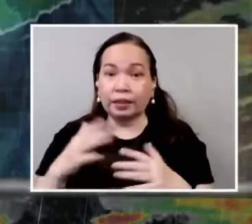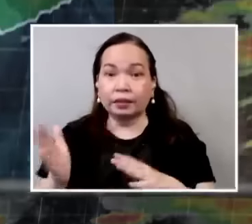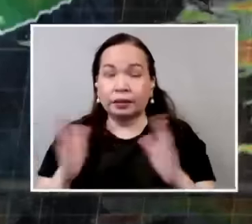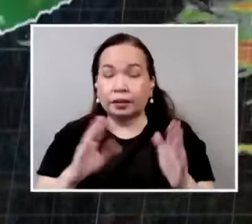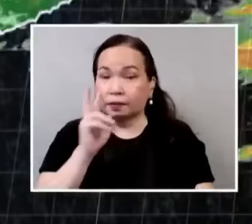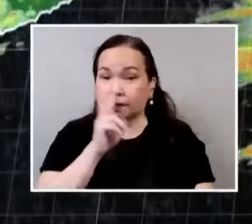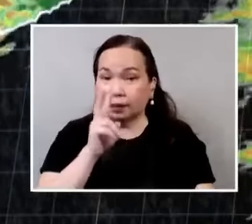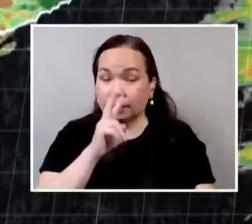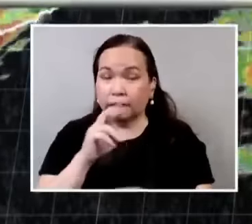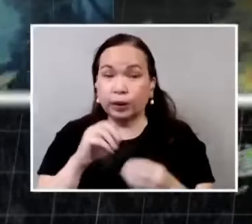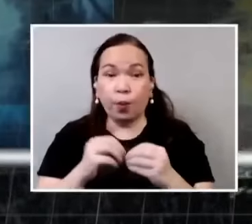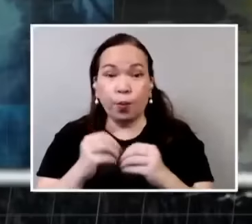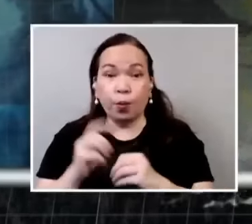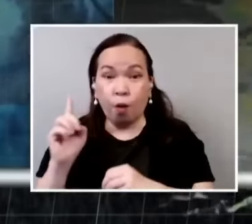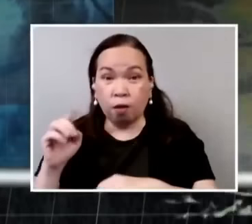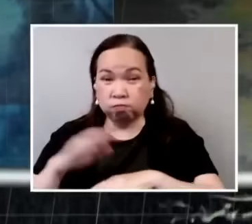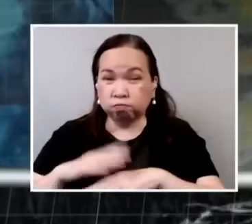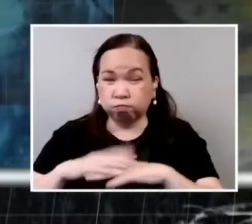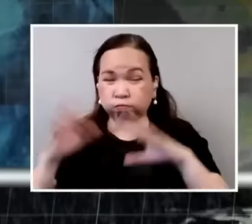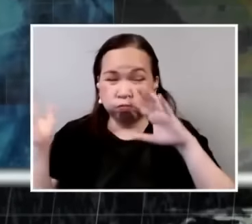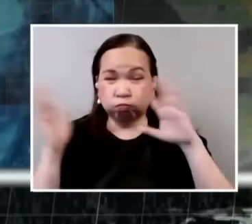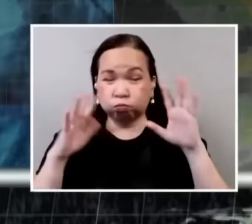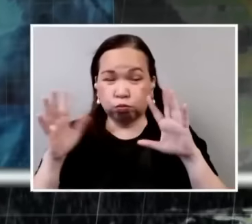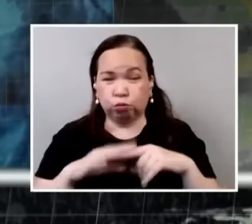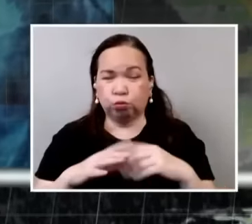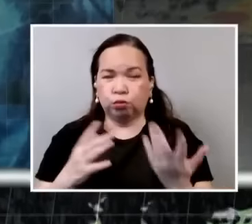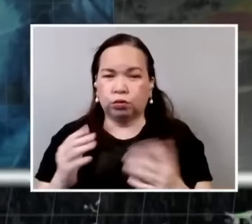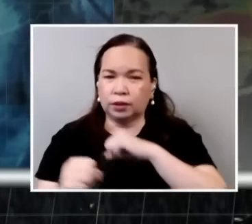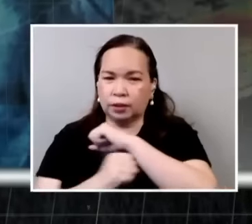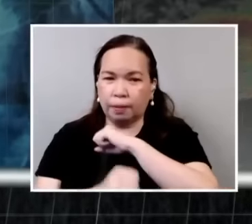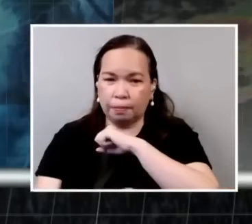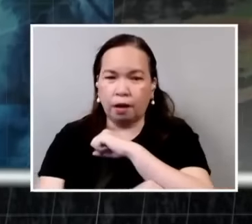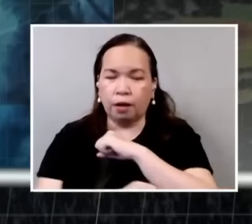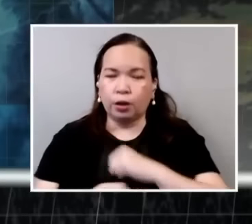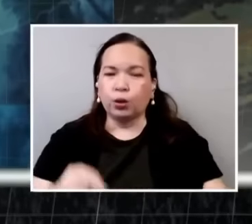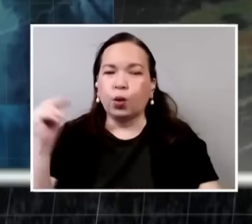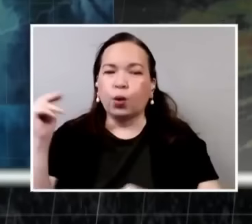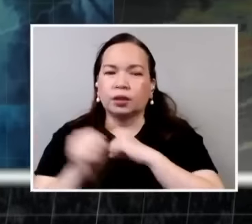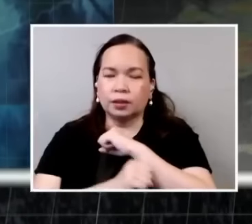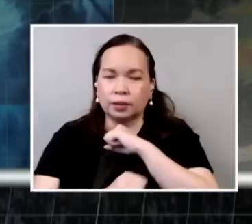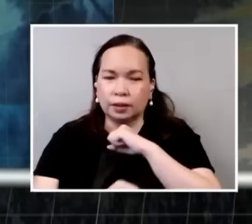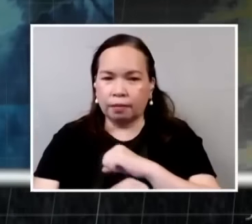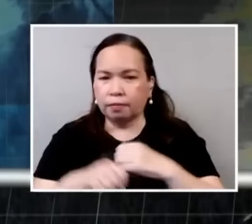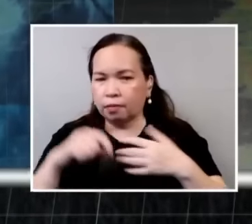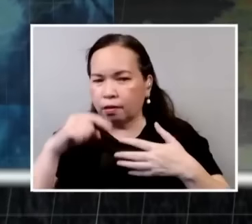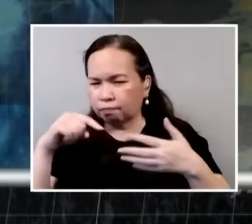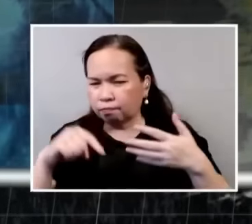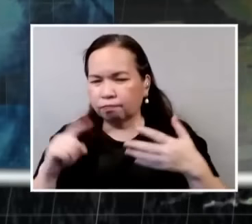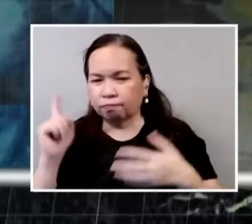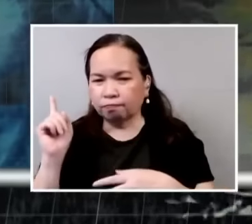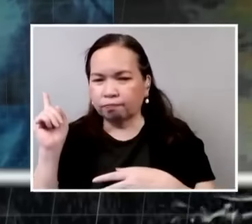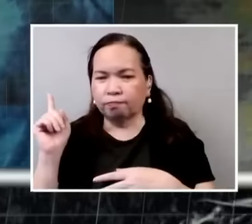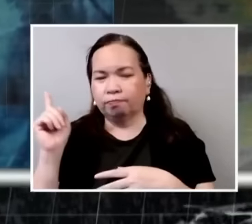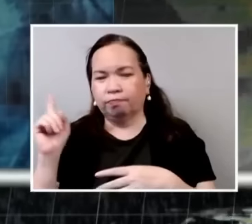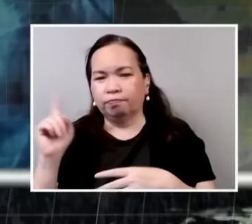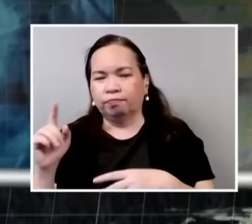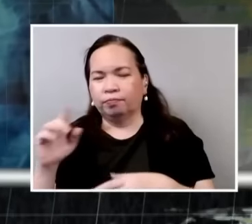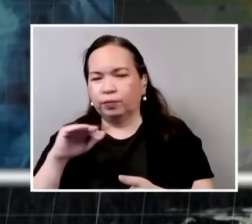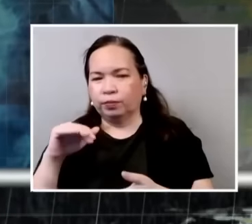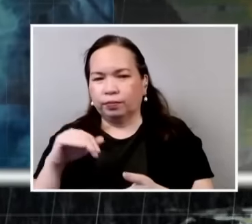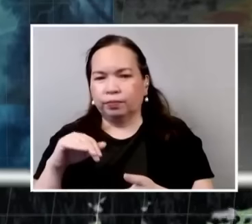ang signal number 1 sa mga probinsya ng Eastern Samar, Samar Province, ibang bahagi ng Northern Samar, Biliran, Northern